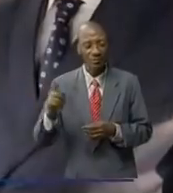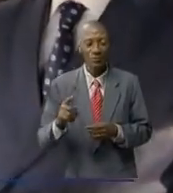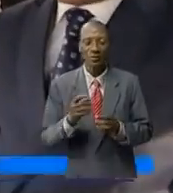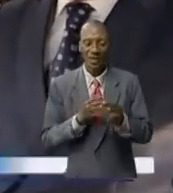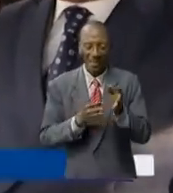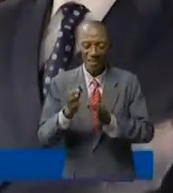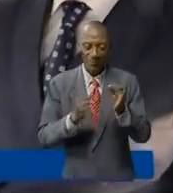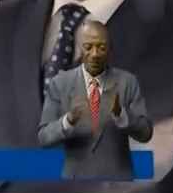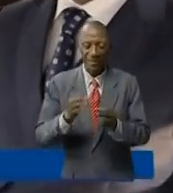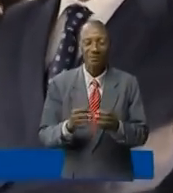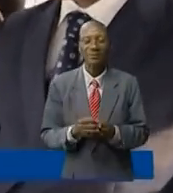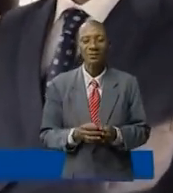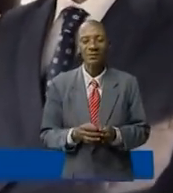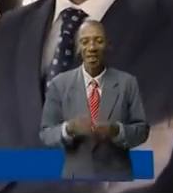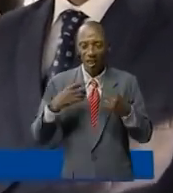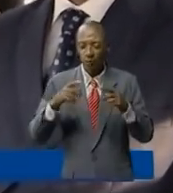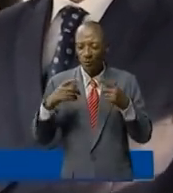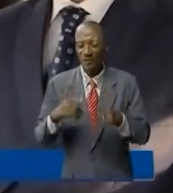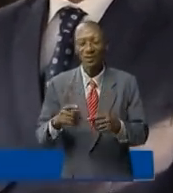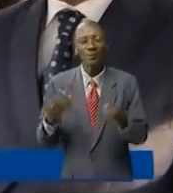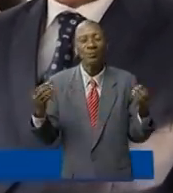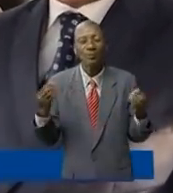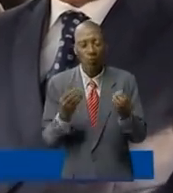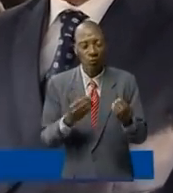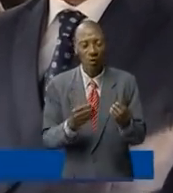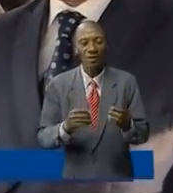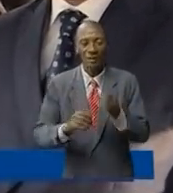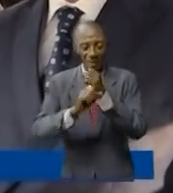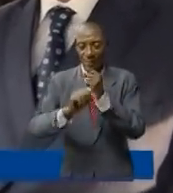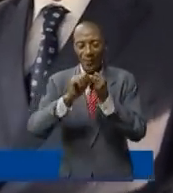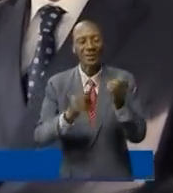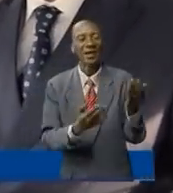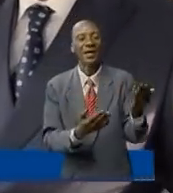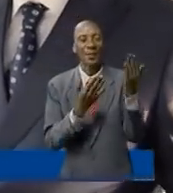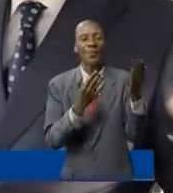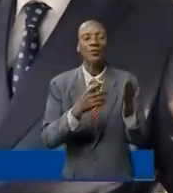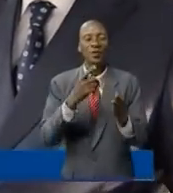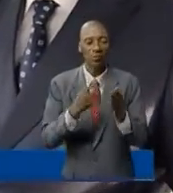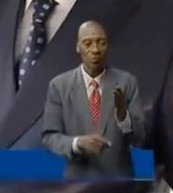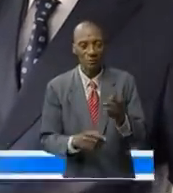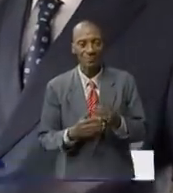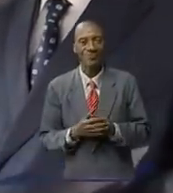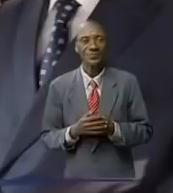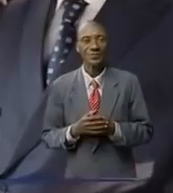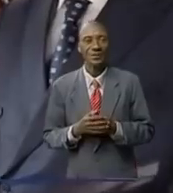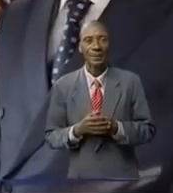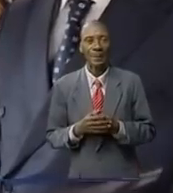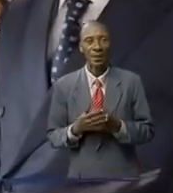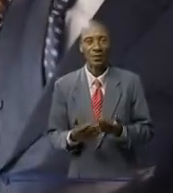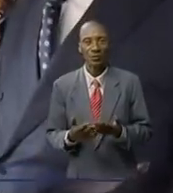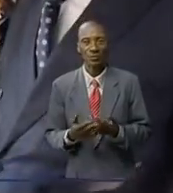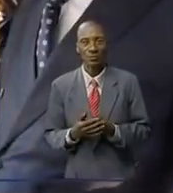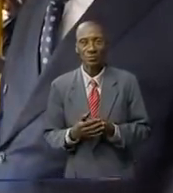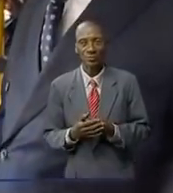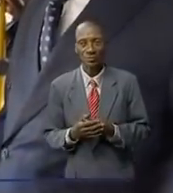Un responsable, c'est une personne qui s'assume, qui assume ses choix et qui connaît ses priorités.